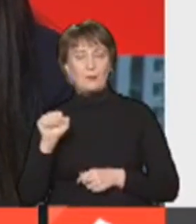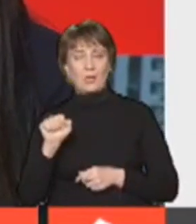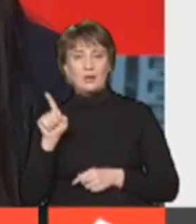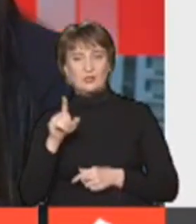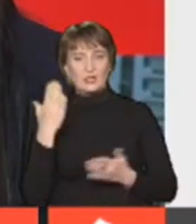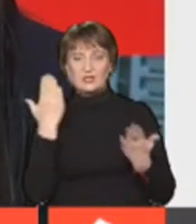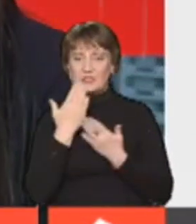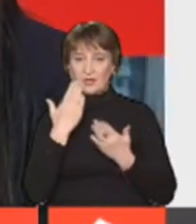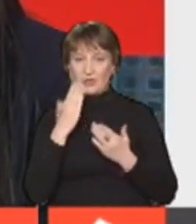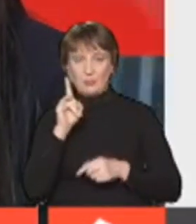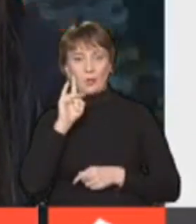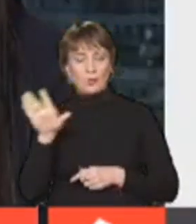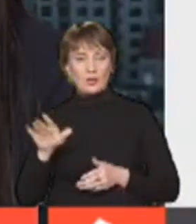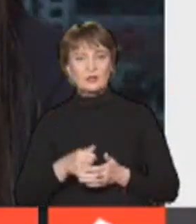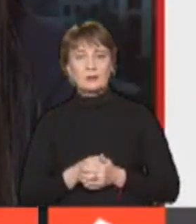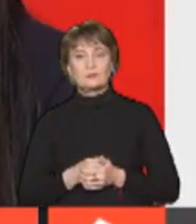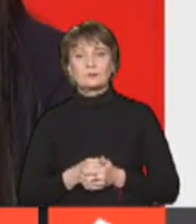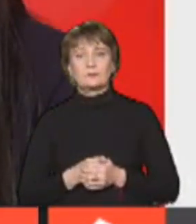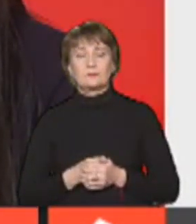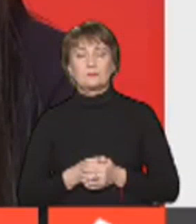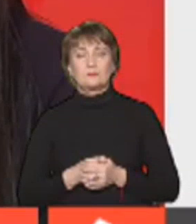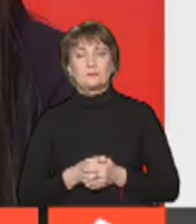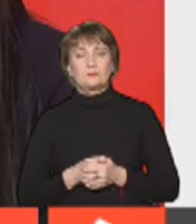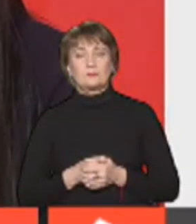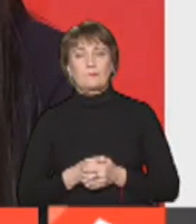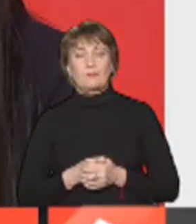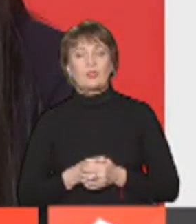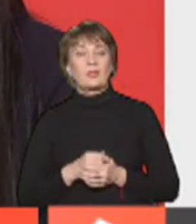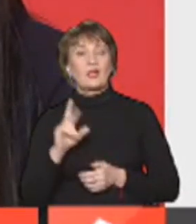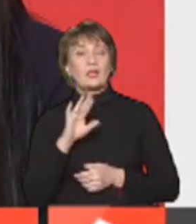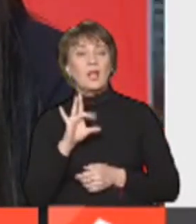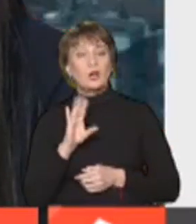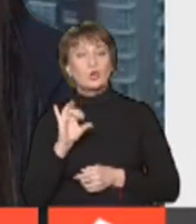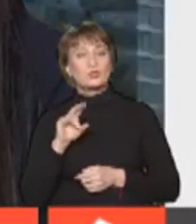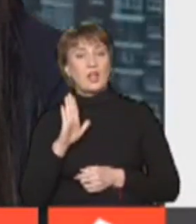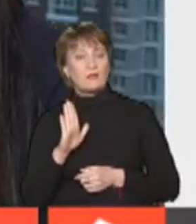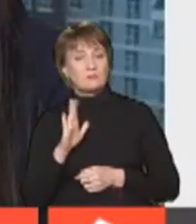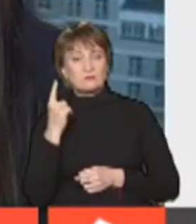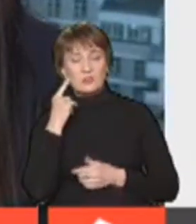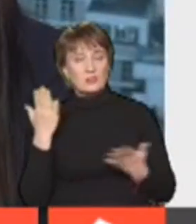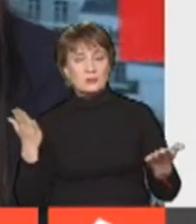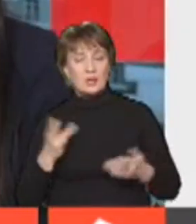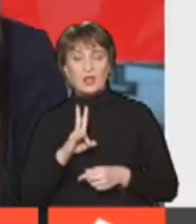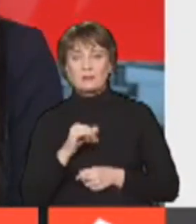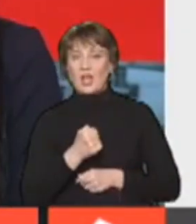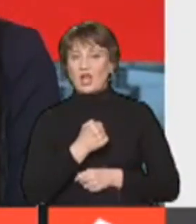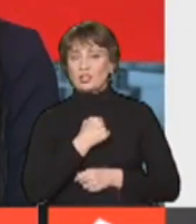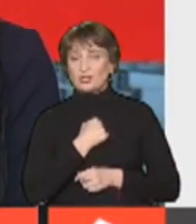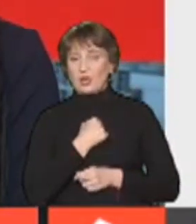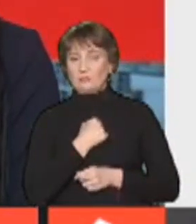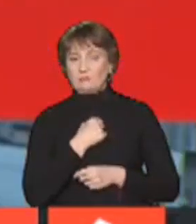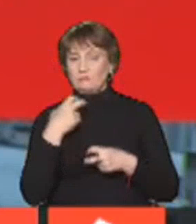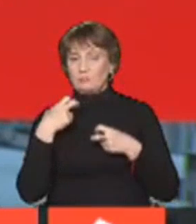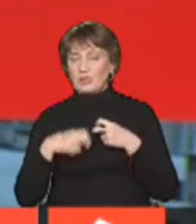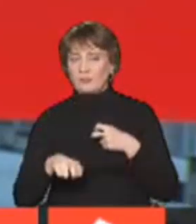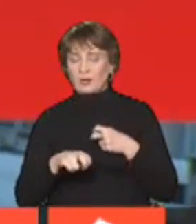серіал популярний. Ярославе? На жаль, перервався